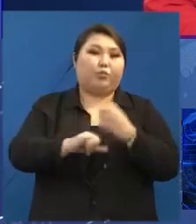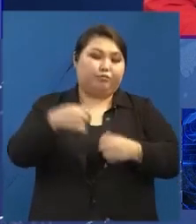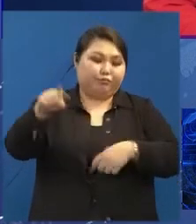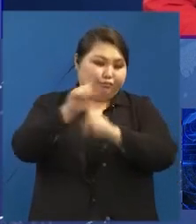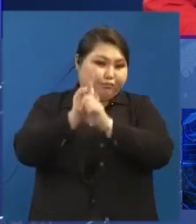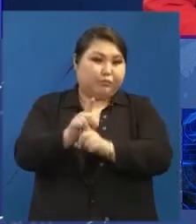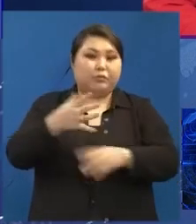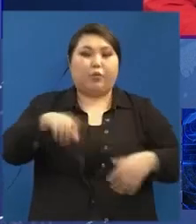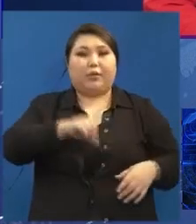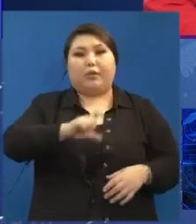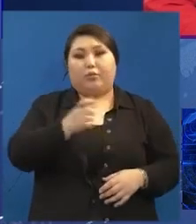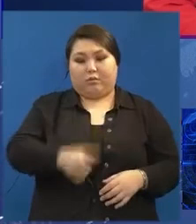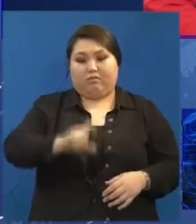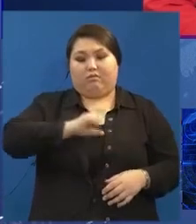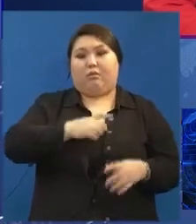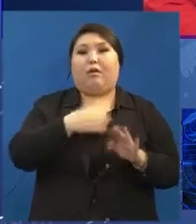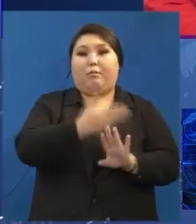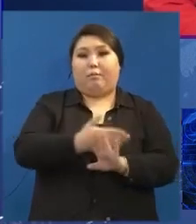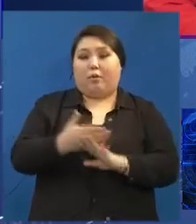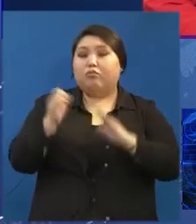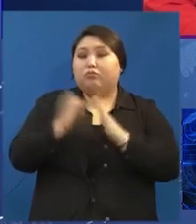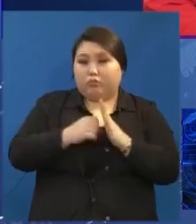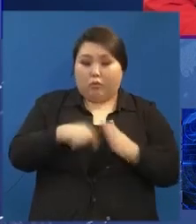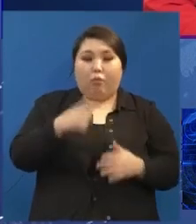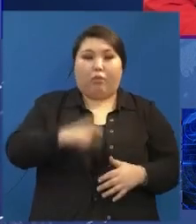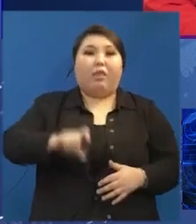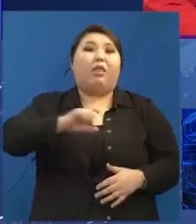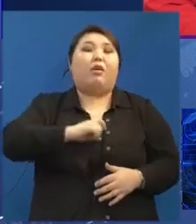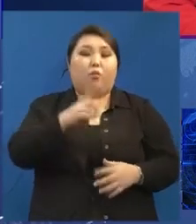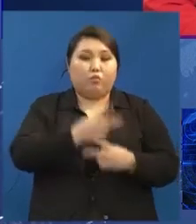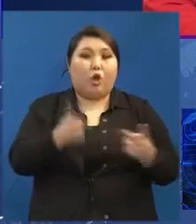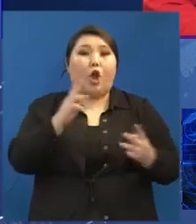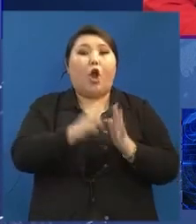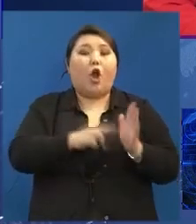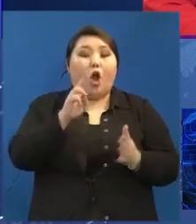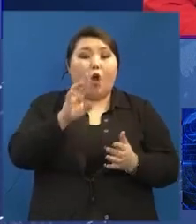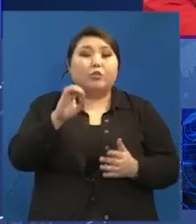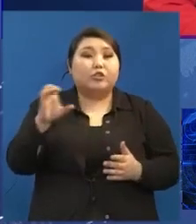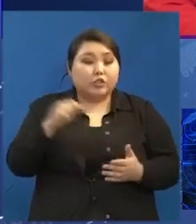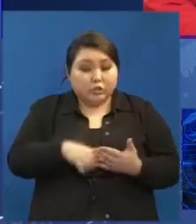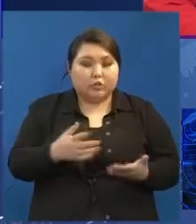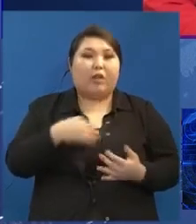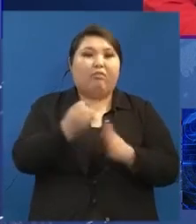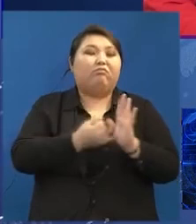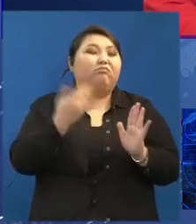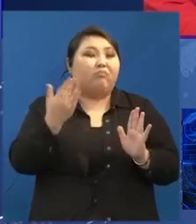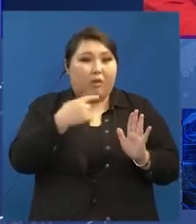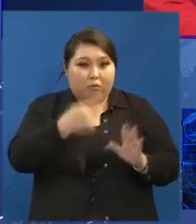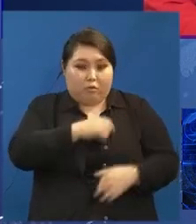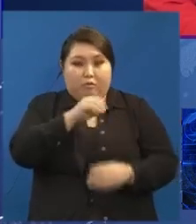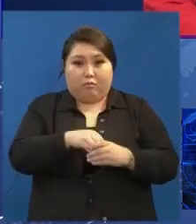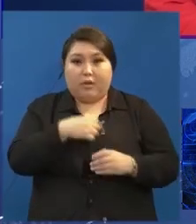жишгээр бид нар хүний эрхийг хамгаалах хэрэгтэй. Тэг тусмаа хүний эрхийн үндэсний комисс ихтгэлдээ дурдсныг би бол түрүүн хэлсэн.